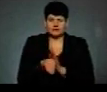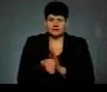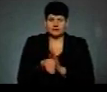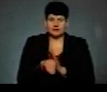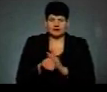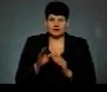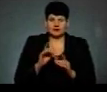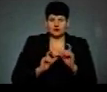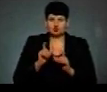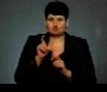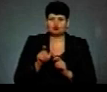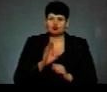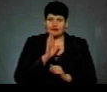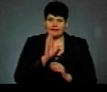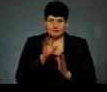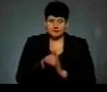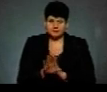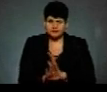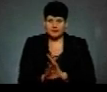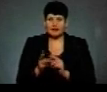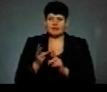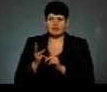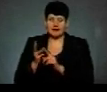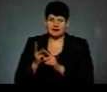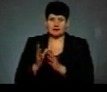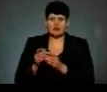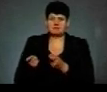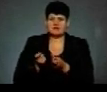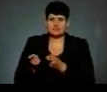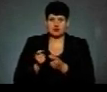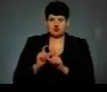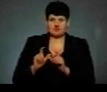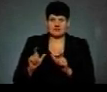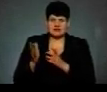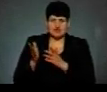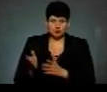входила студентка, в третю чергу з адміністрацією університету.